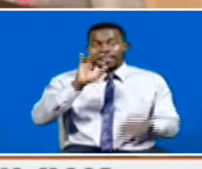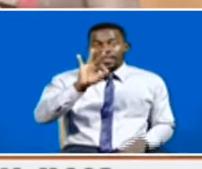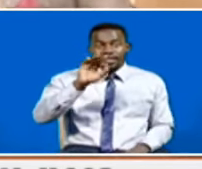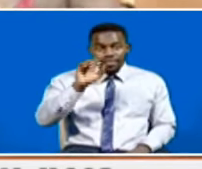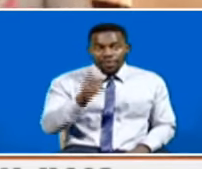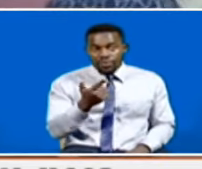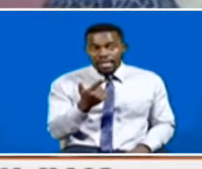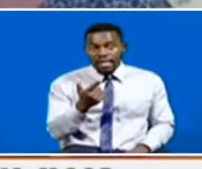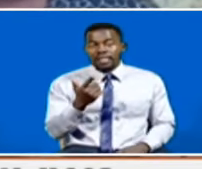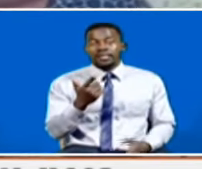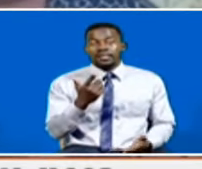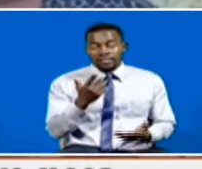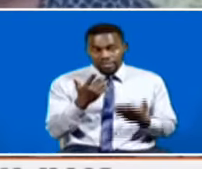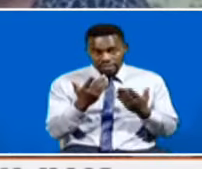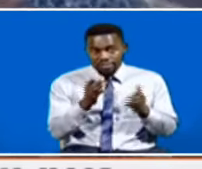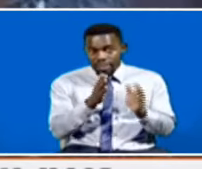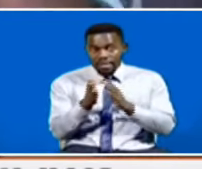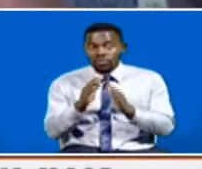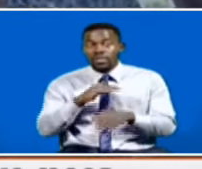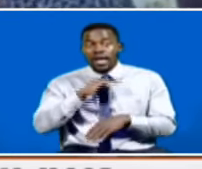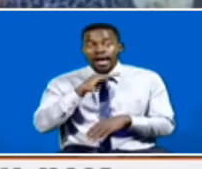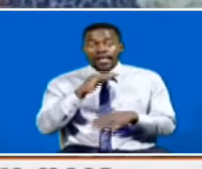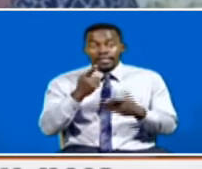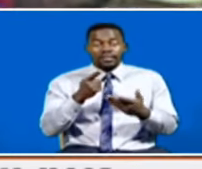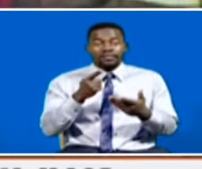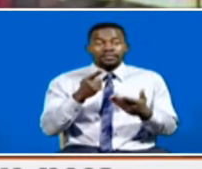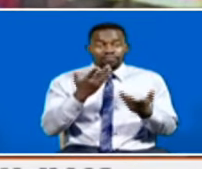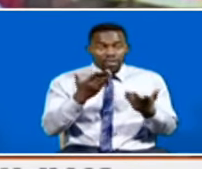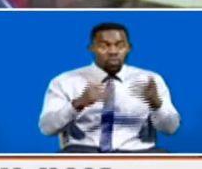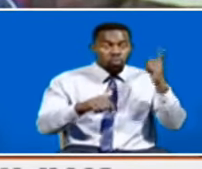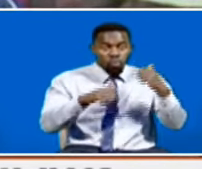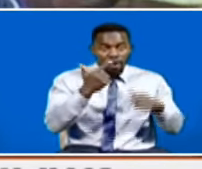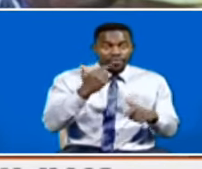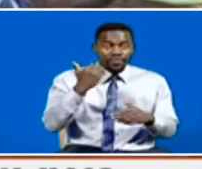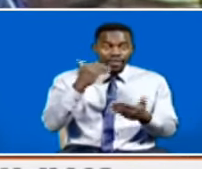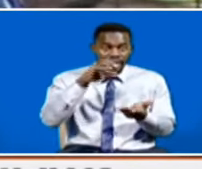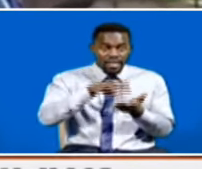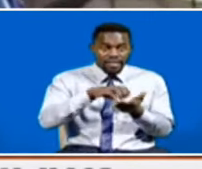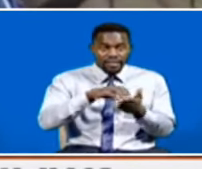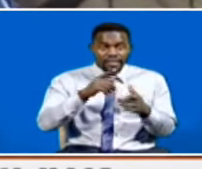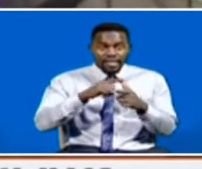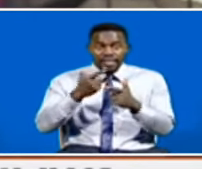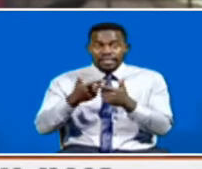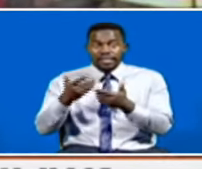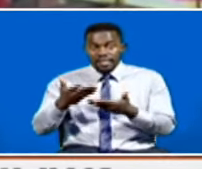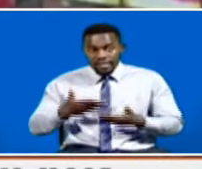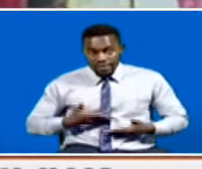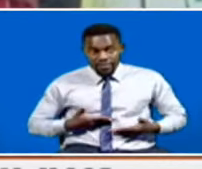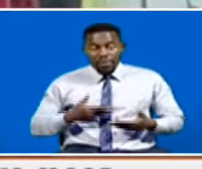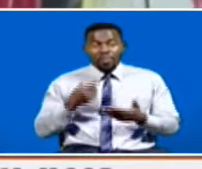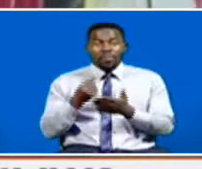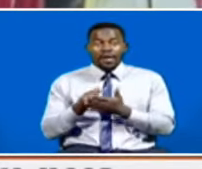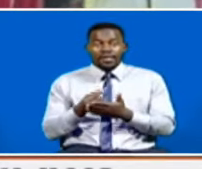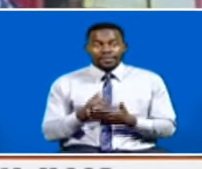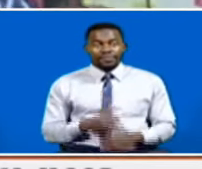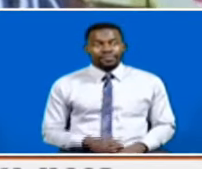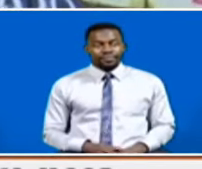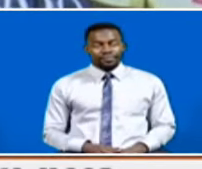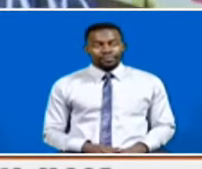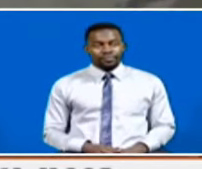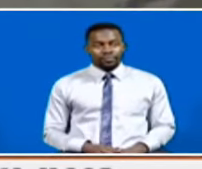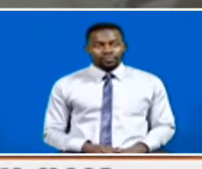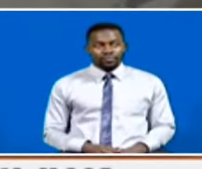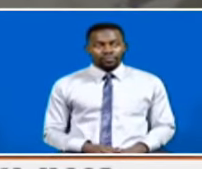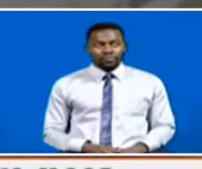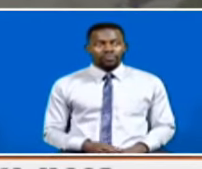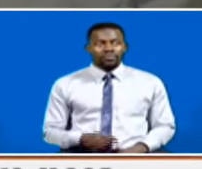Alishinda kesi hiyo na kupata fidia shilingi bilioni 1.3, japo serikali ilikata rufaa. It does not make